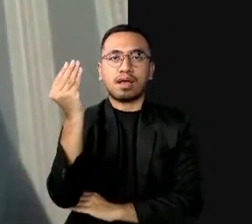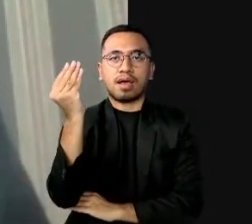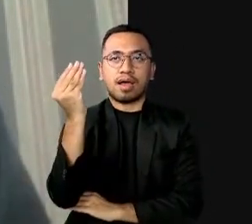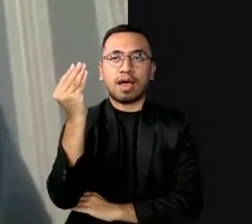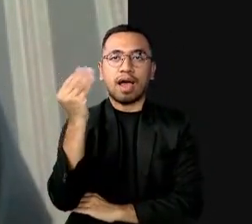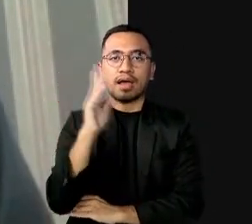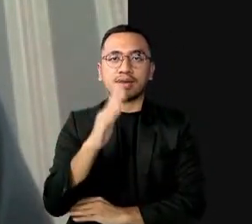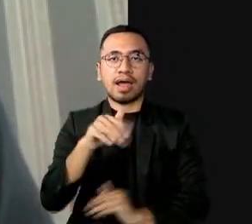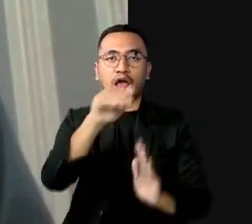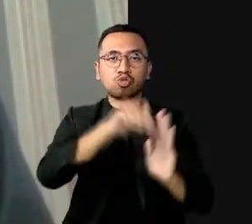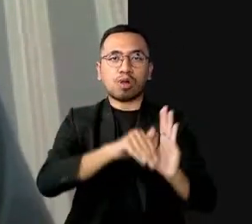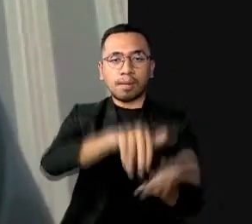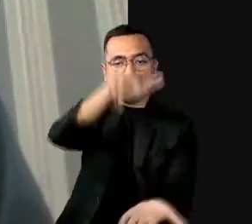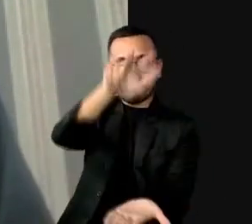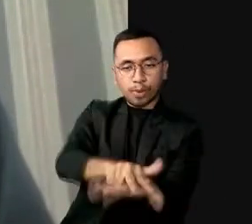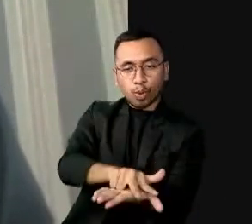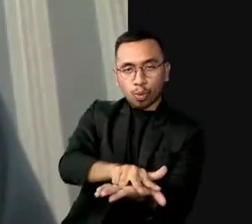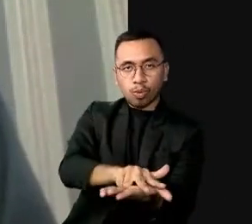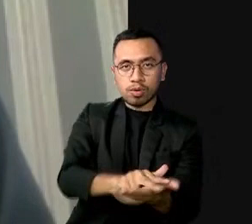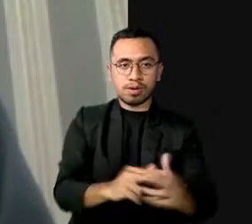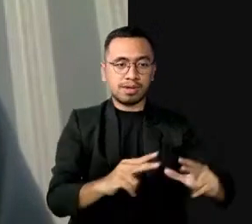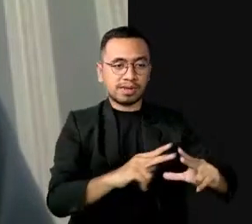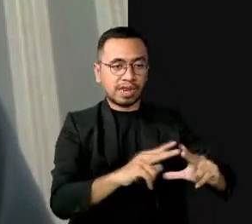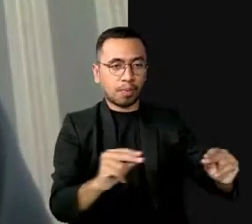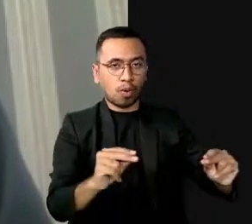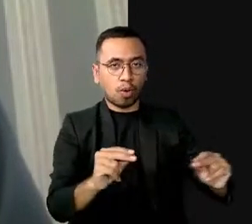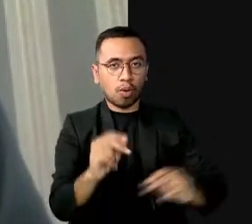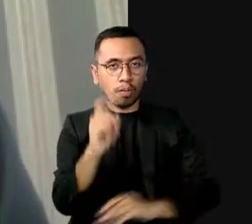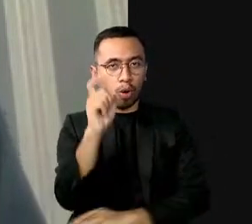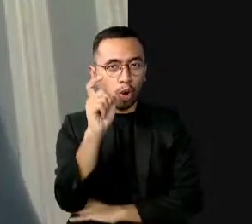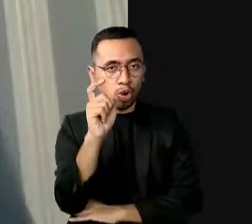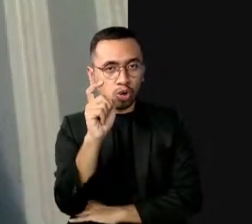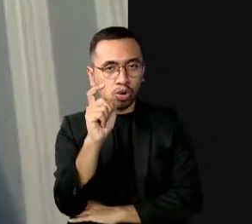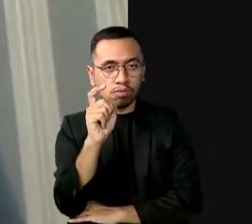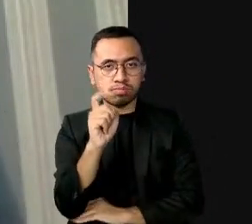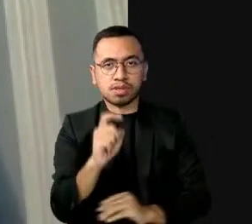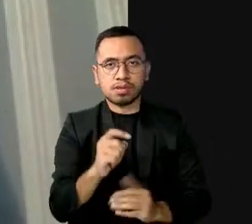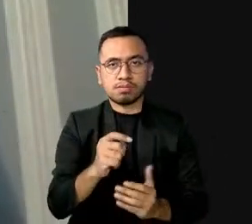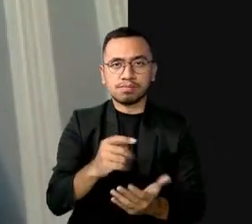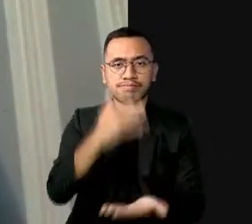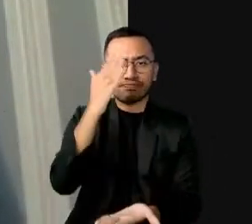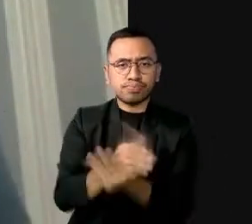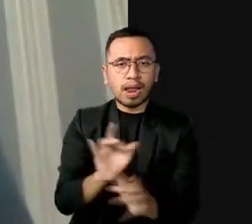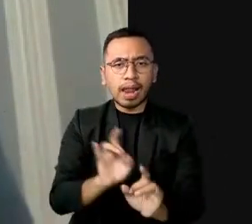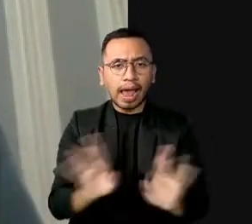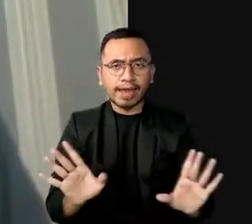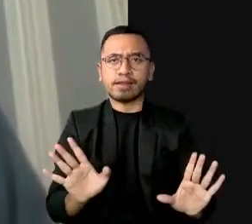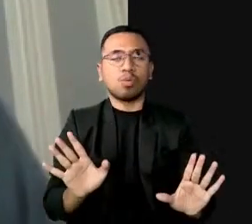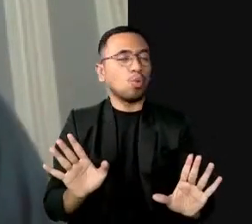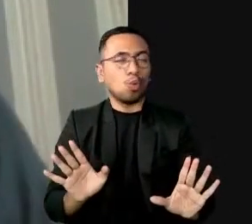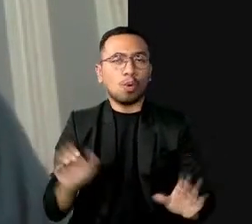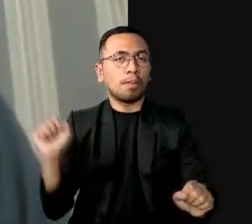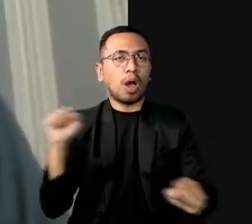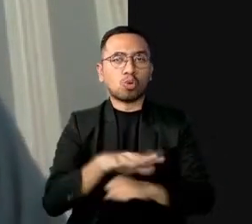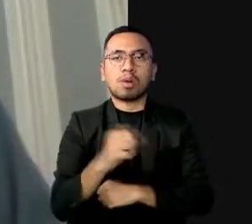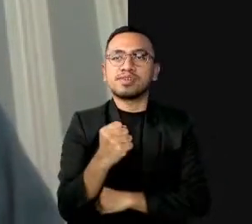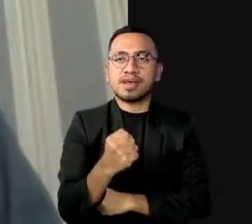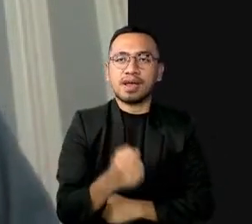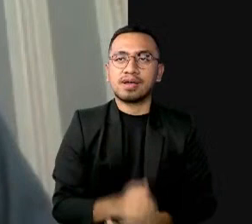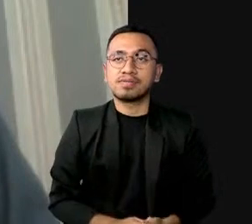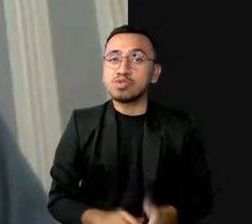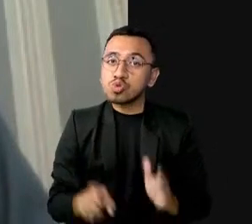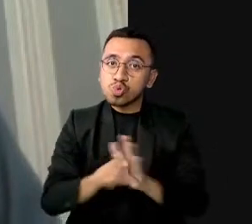kebijakan X ternyata atau bodebek yang lainnya y itu tidak akan berpengaruh ketika misalnya satu